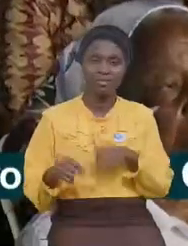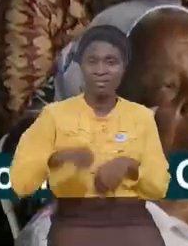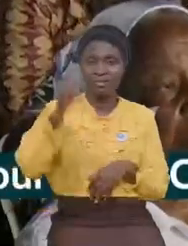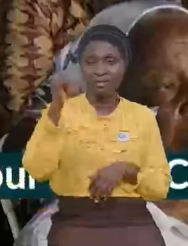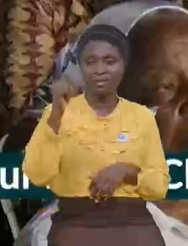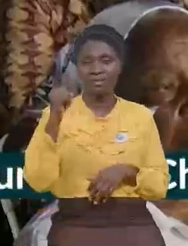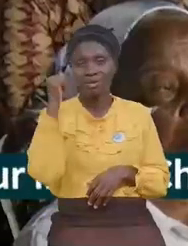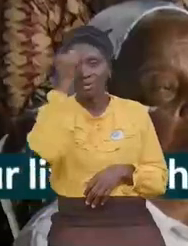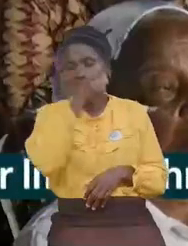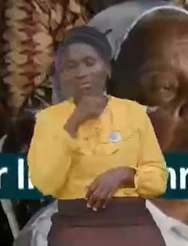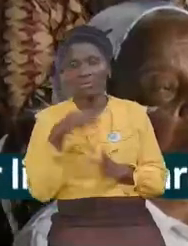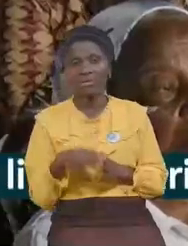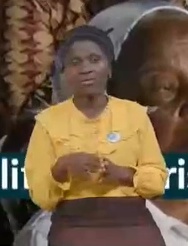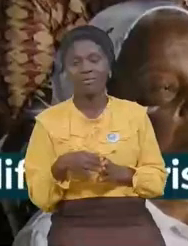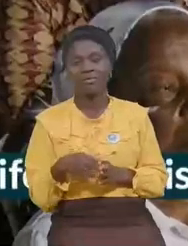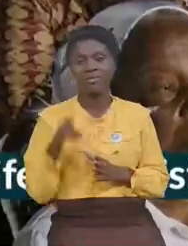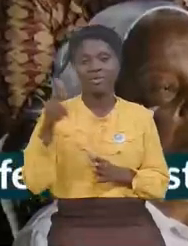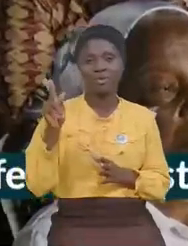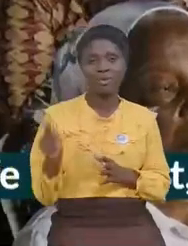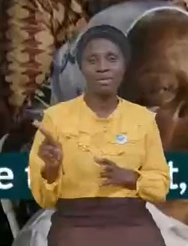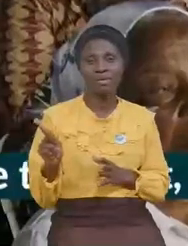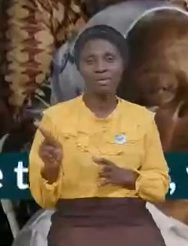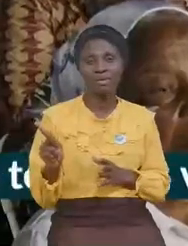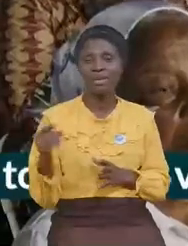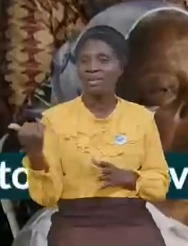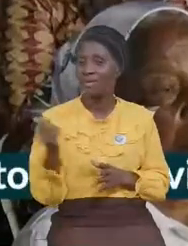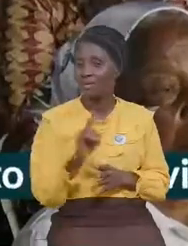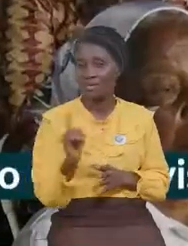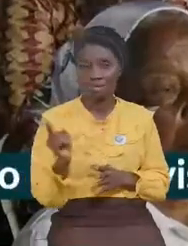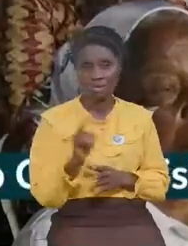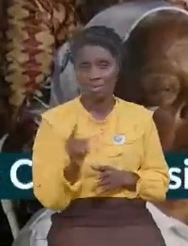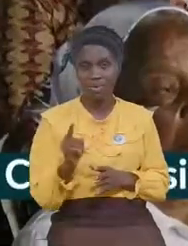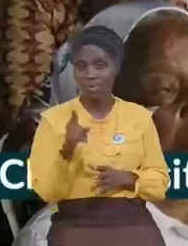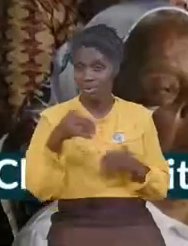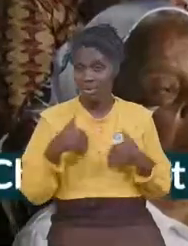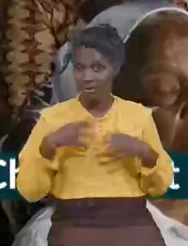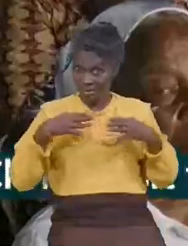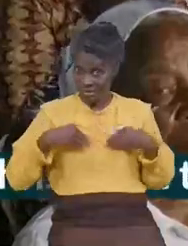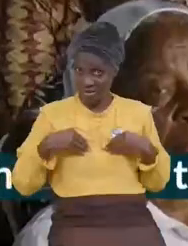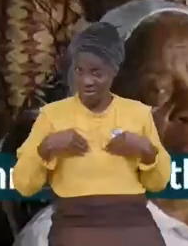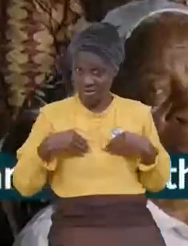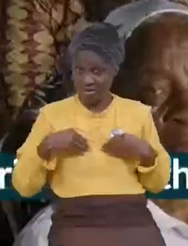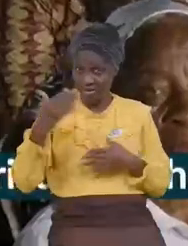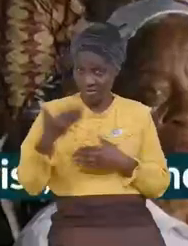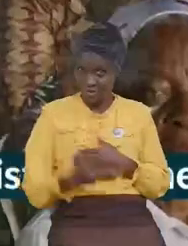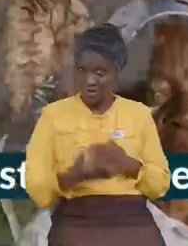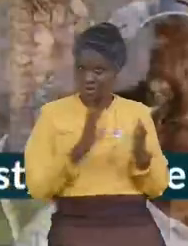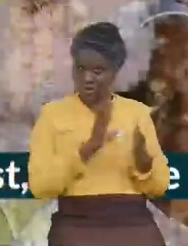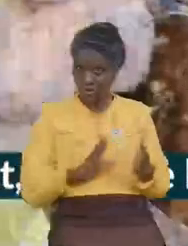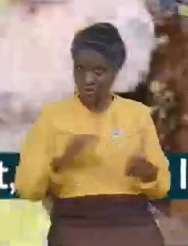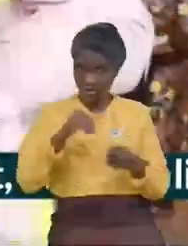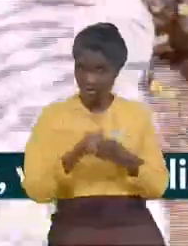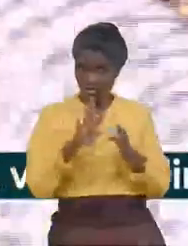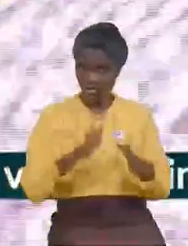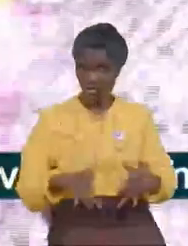au Madagascar, que vous soyez au Royaume-Uni, ou que vous soyez que vous avez reçu Christ ce jour,